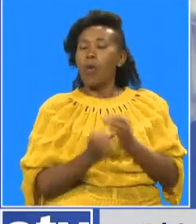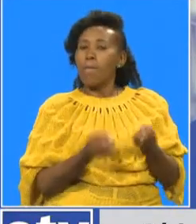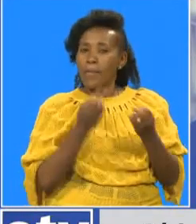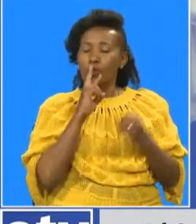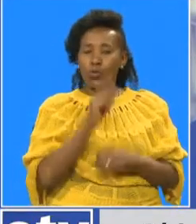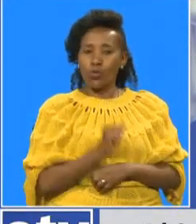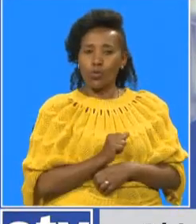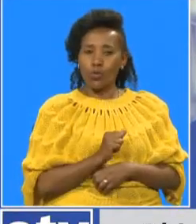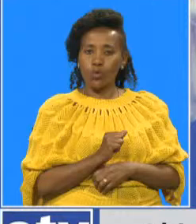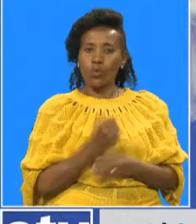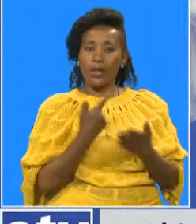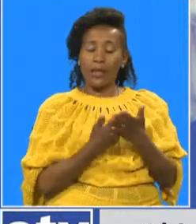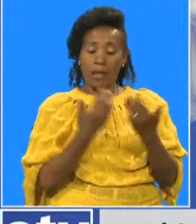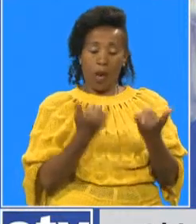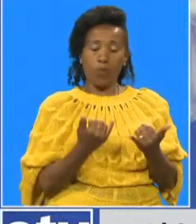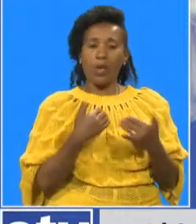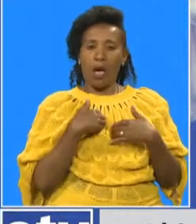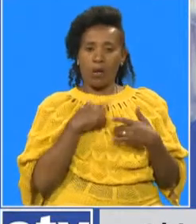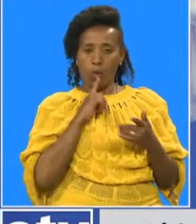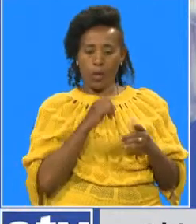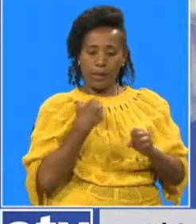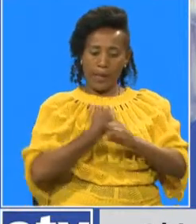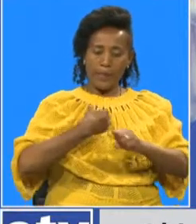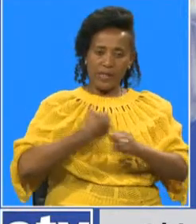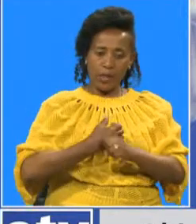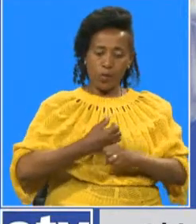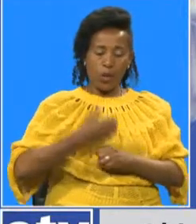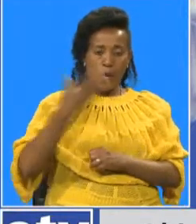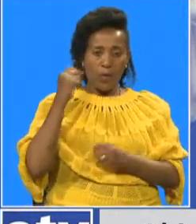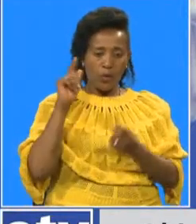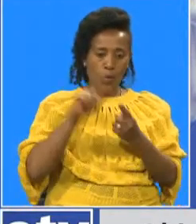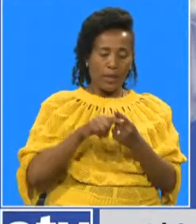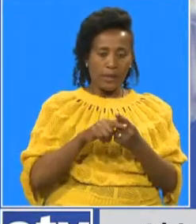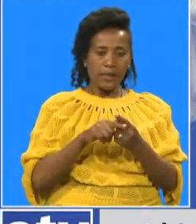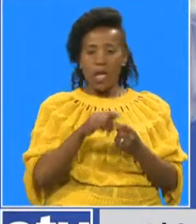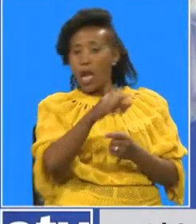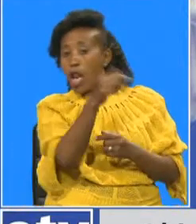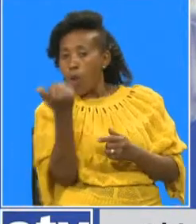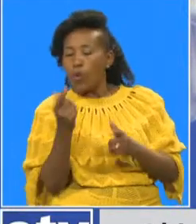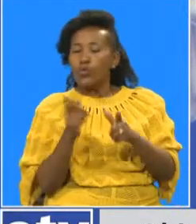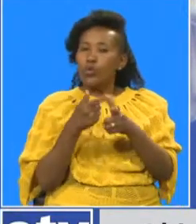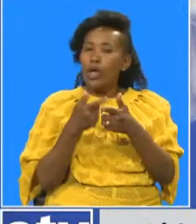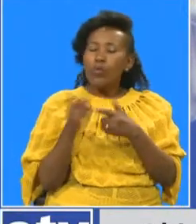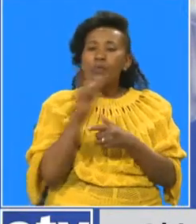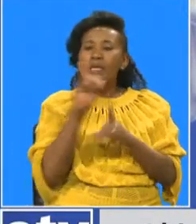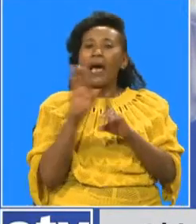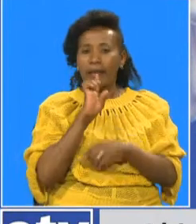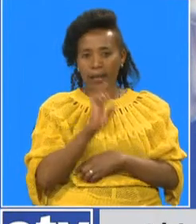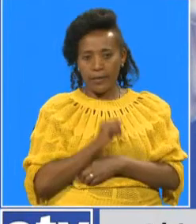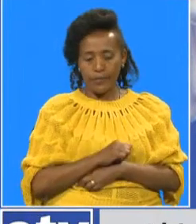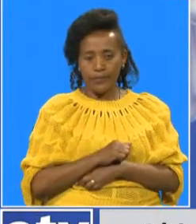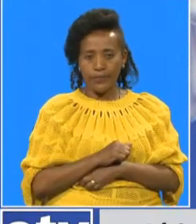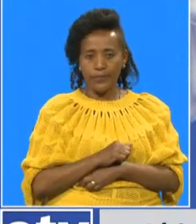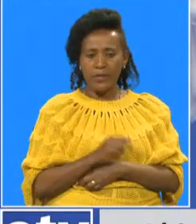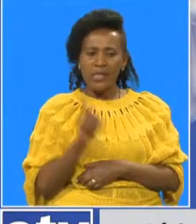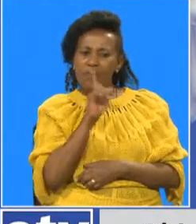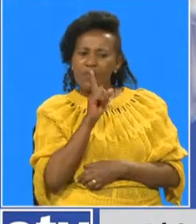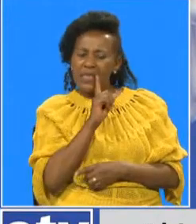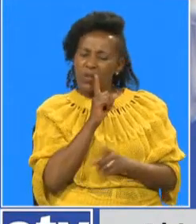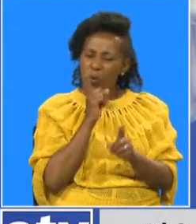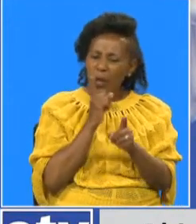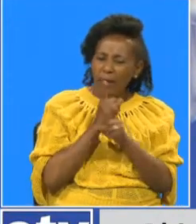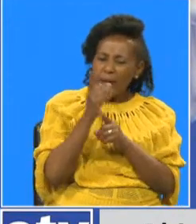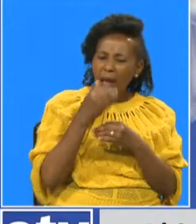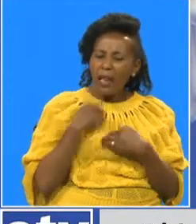ብዙዎቹ ሪፐርፐዝ አድርገዋል የሚሰሩት በፊት ወደዚህኛው። ሌሎቹ ደግሞ ምንድን ያደረግ ነው ምንድን ነው